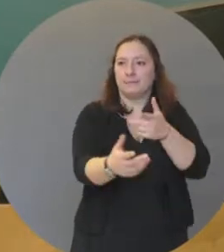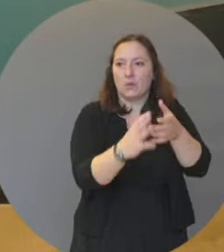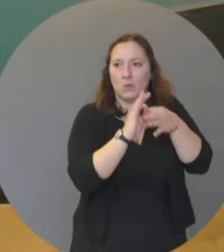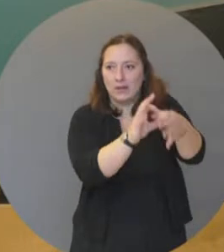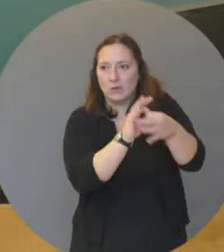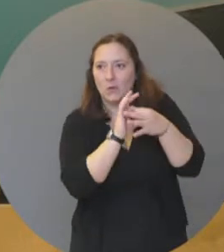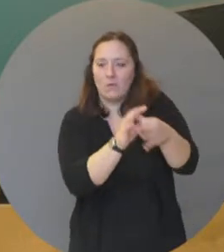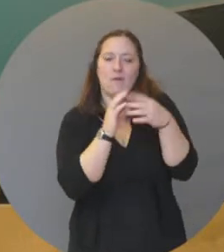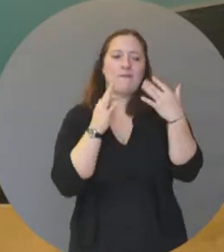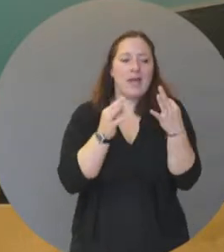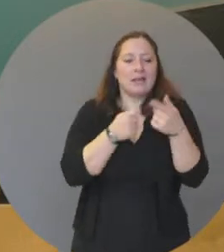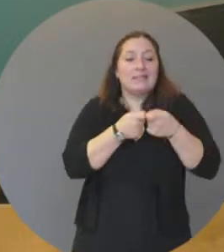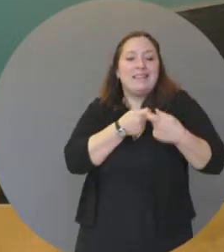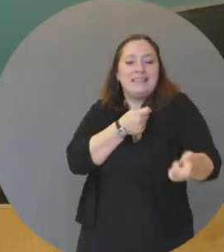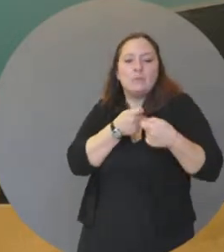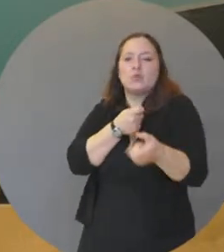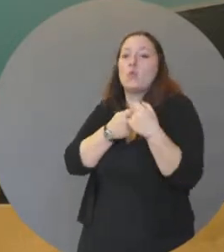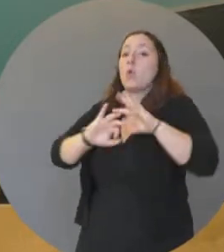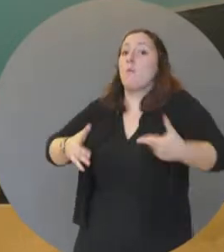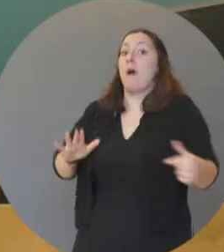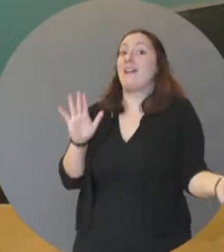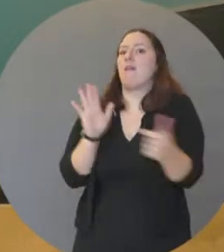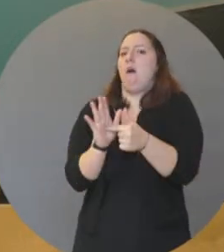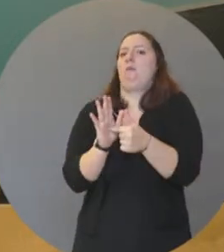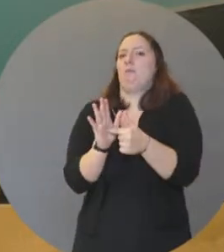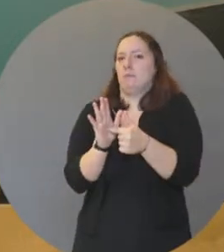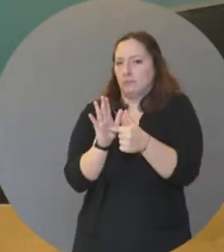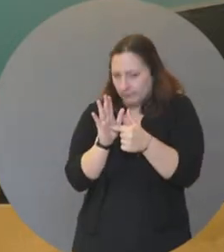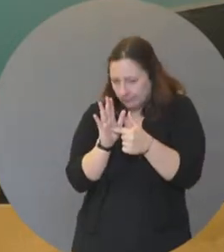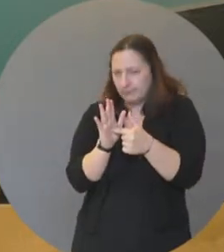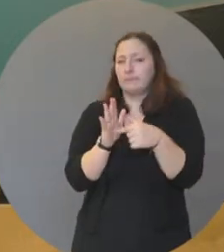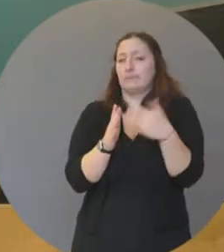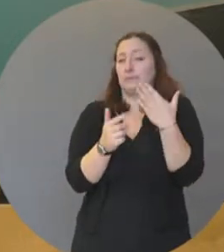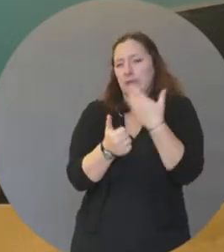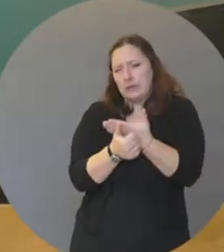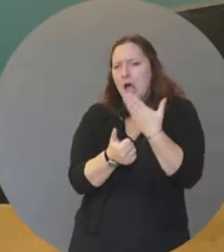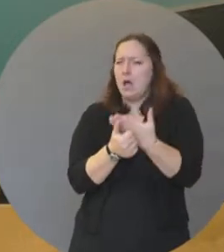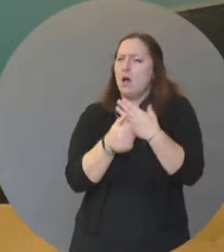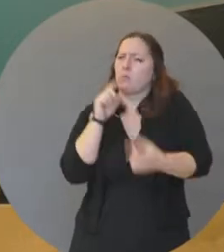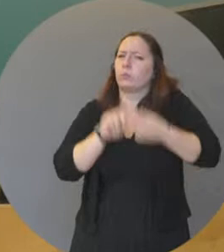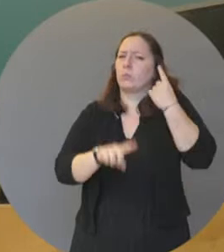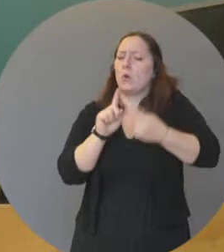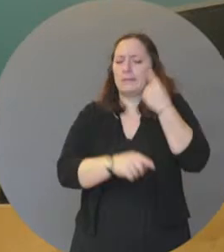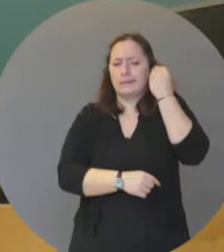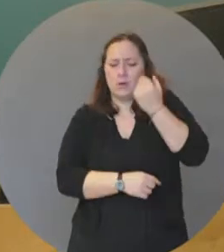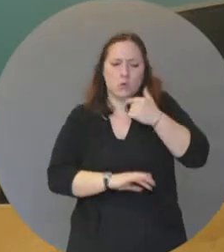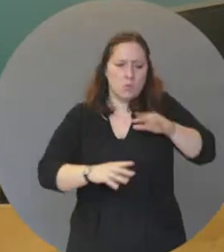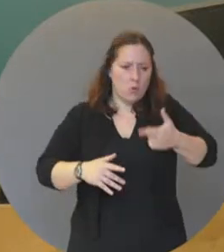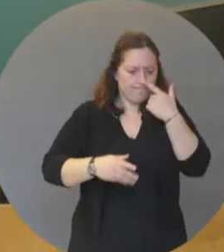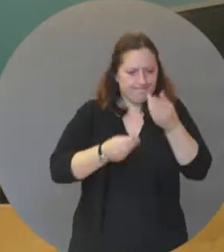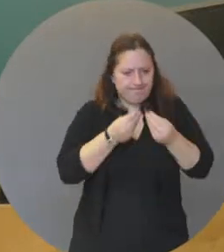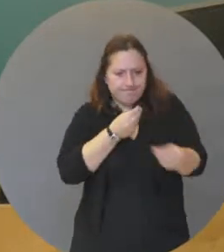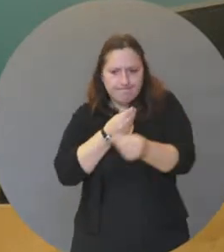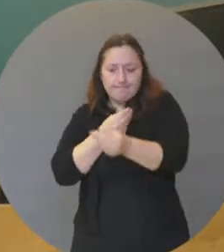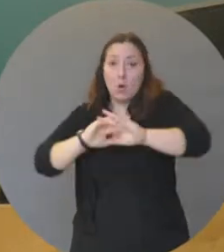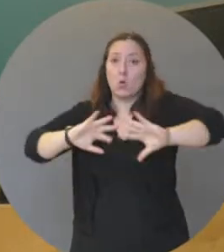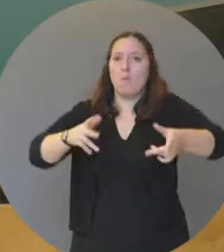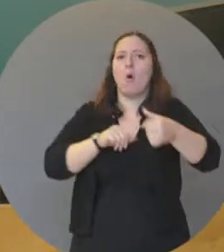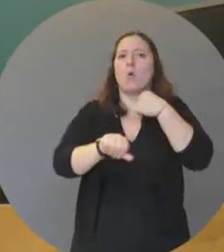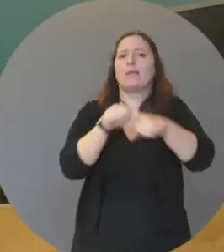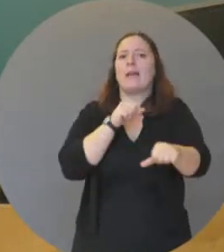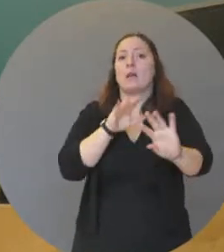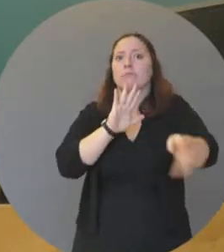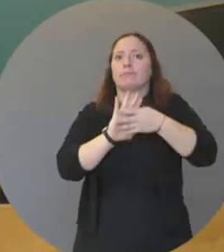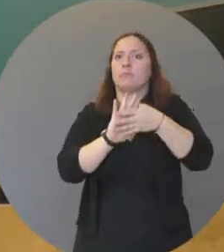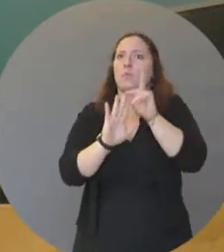et du moment adéquat de sujets qui revêtent n'importe décupler dès lors que cela touche